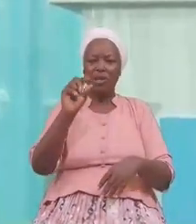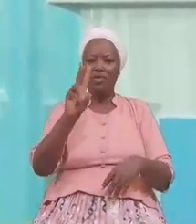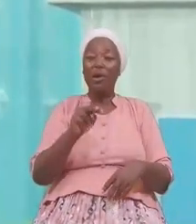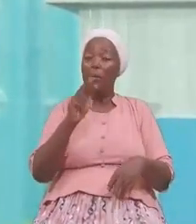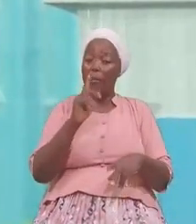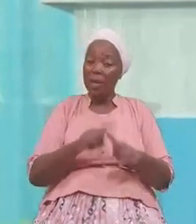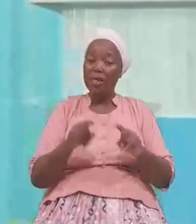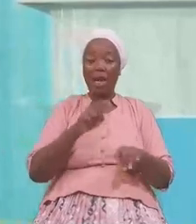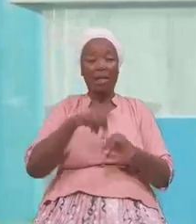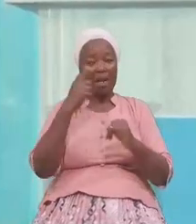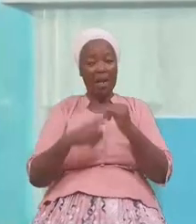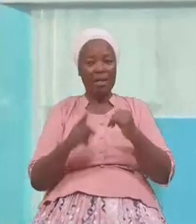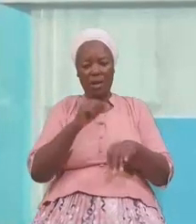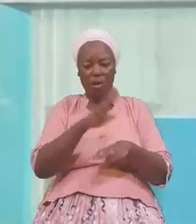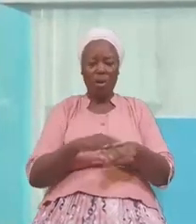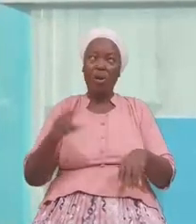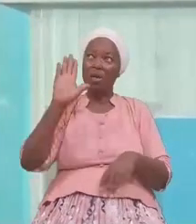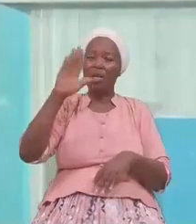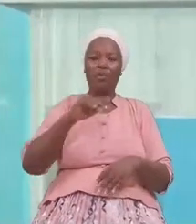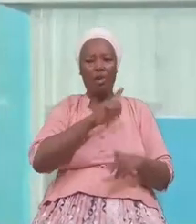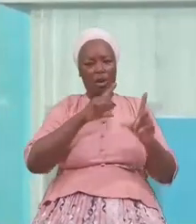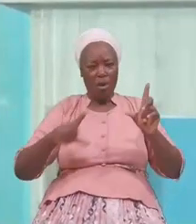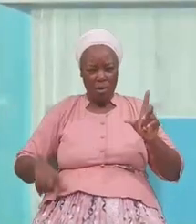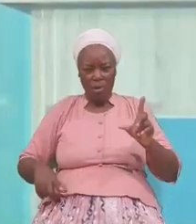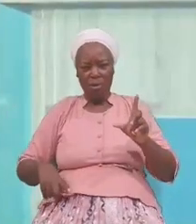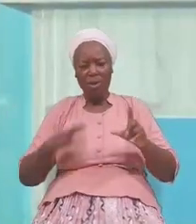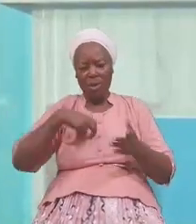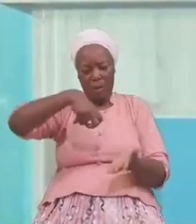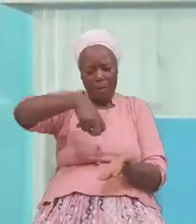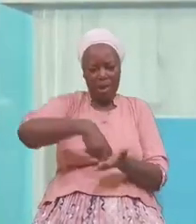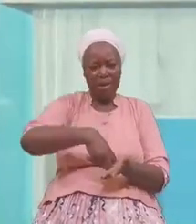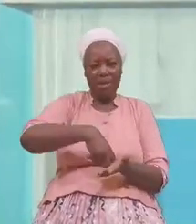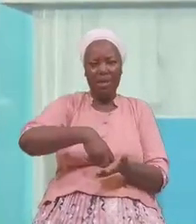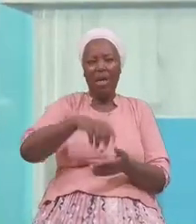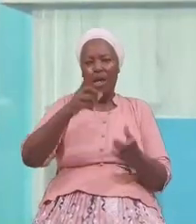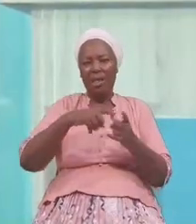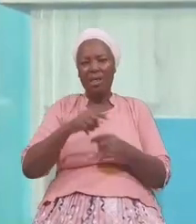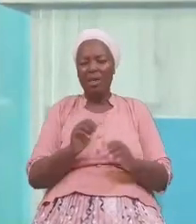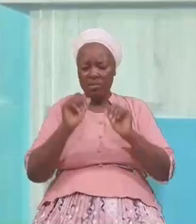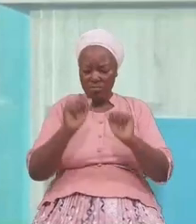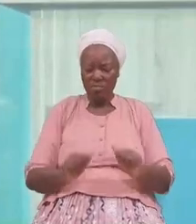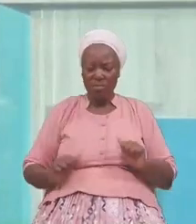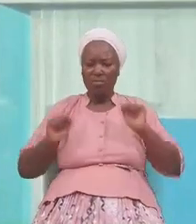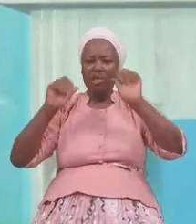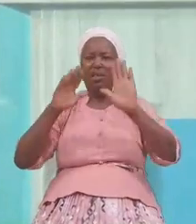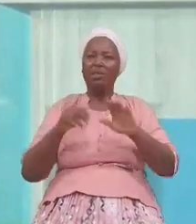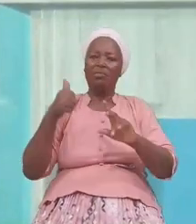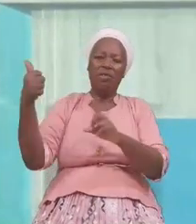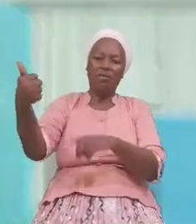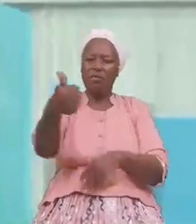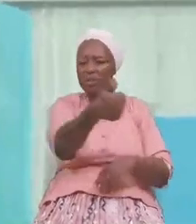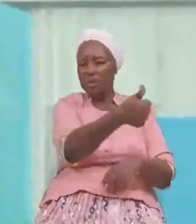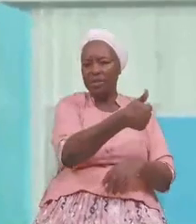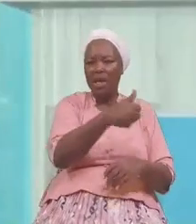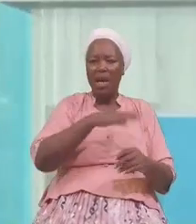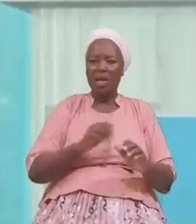appelé Seigneur. Ils fléchissaient les genoux. Ils se soumettaient et abandonnaient leur vie